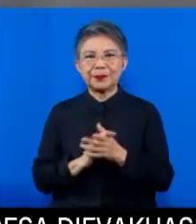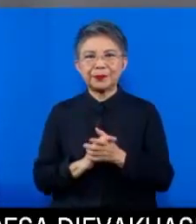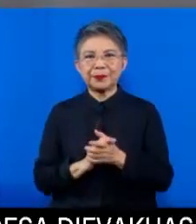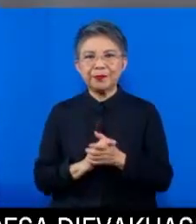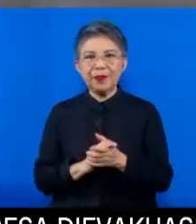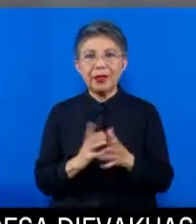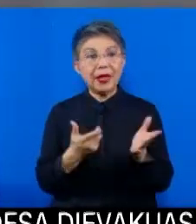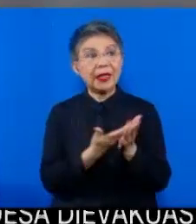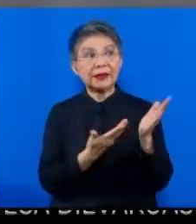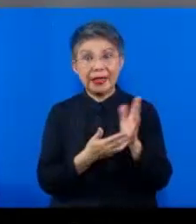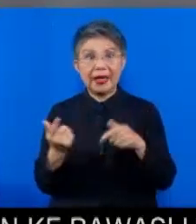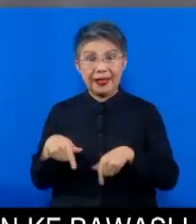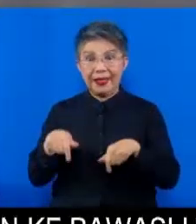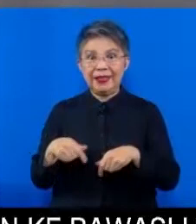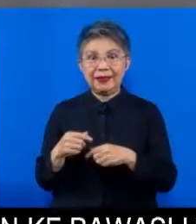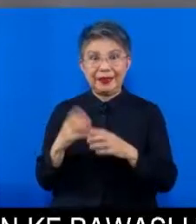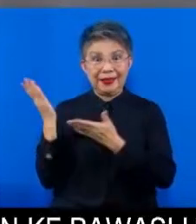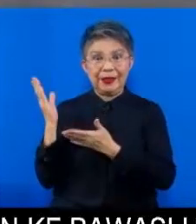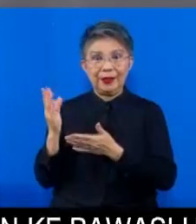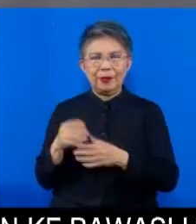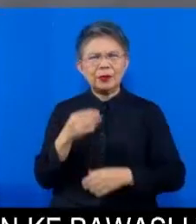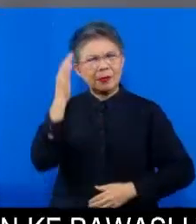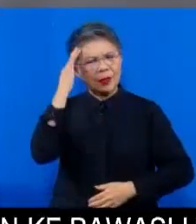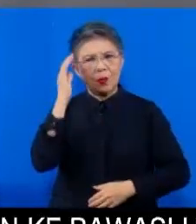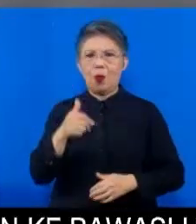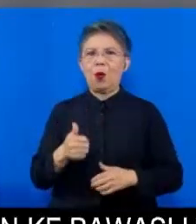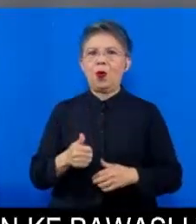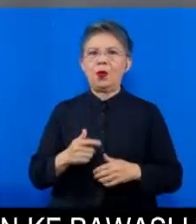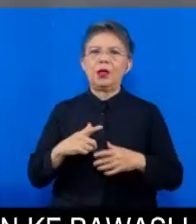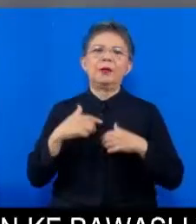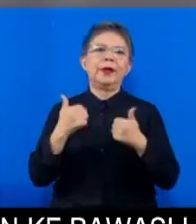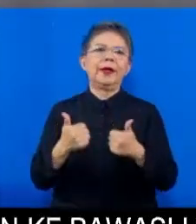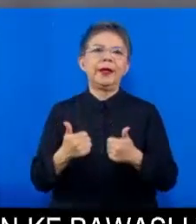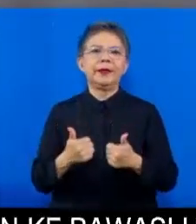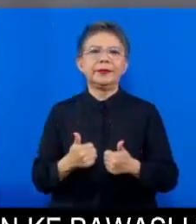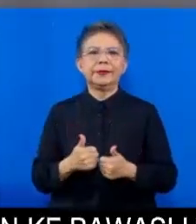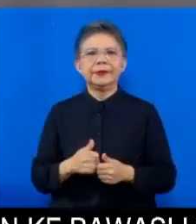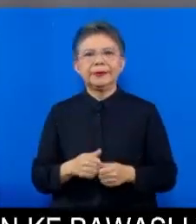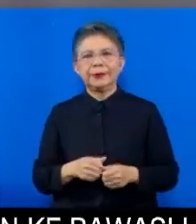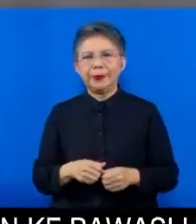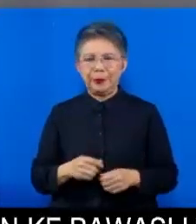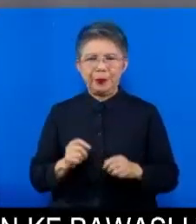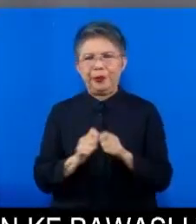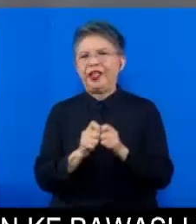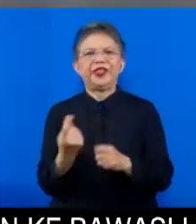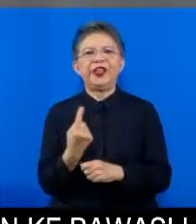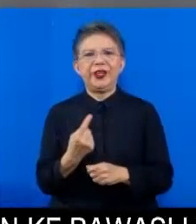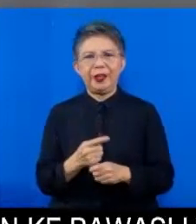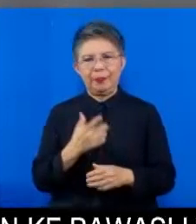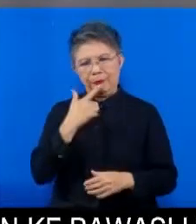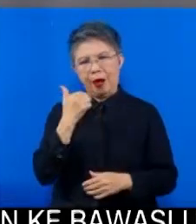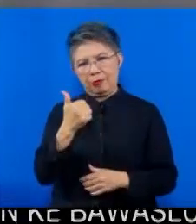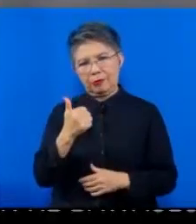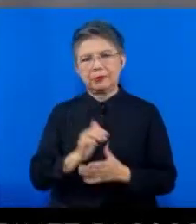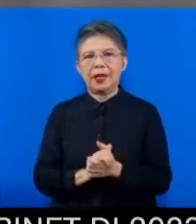dengan hasil yang sekarang itu, akhirnya saudara, teman, paman itu kan buka, akhirnya suruh bikin.